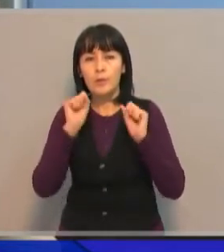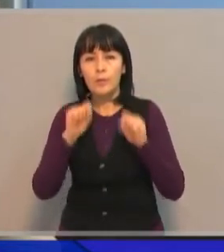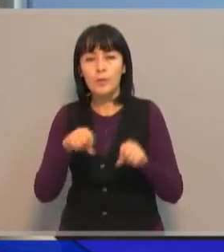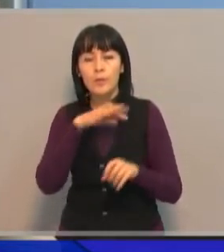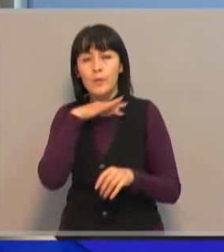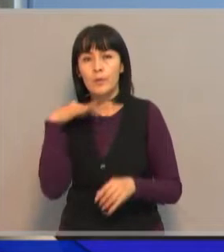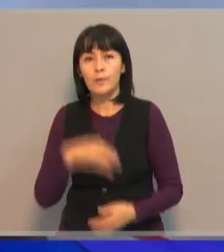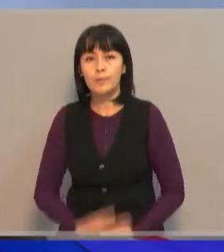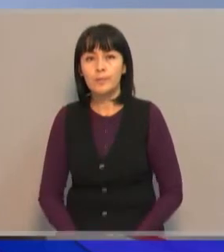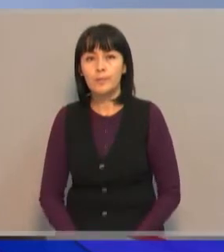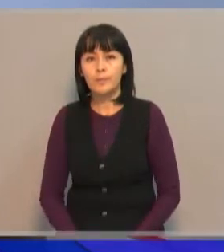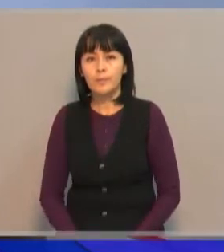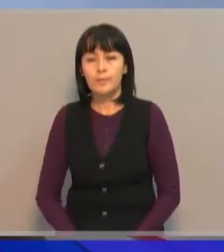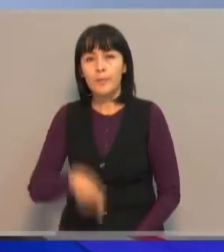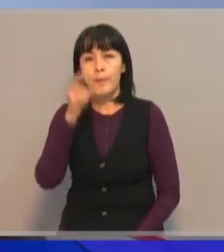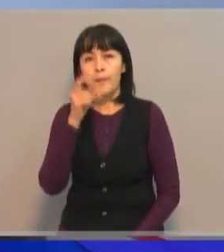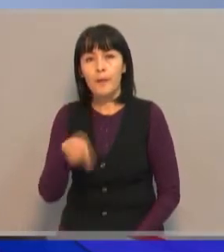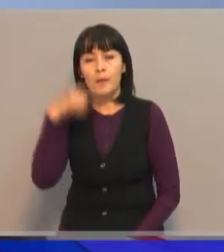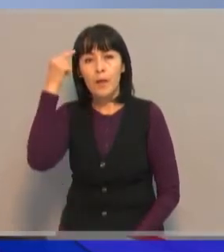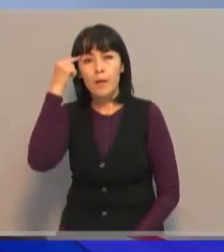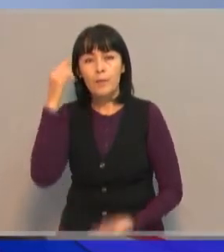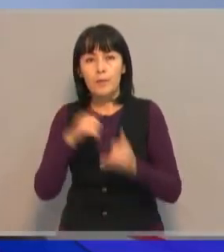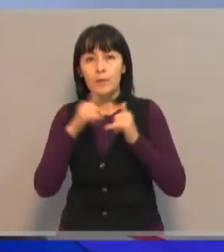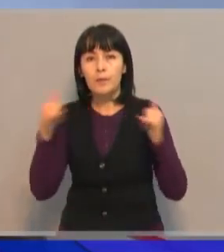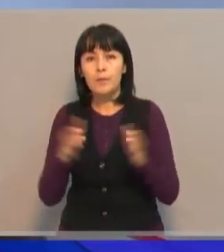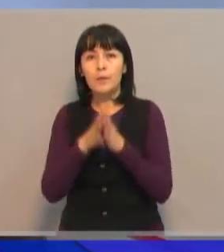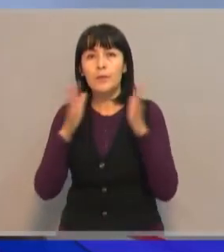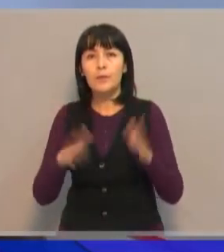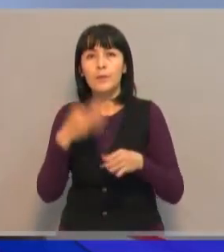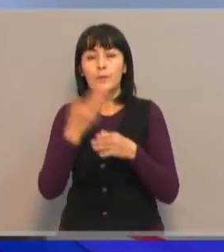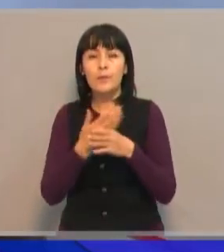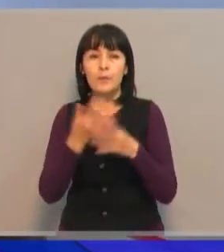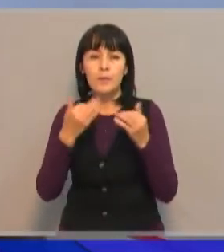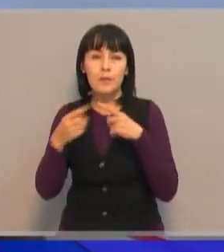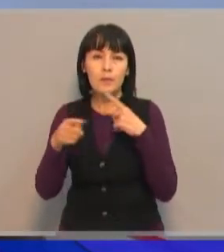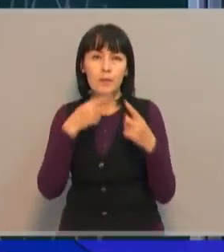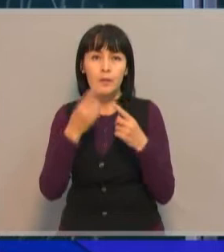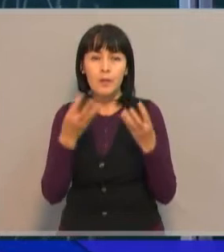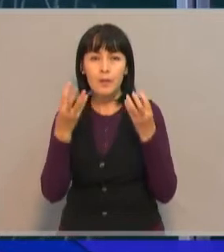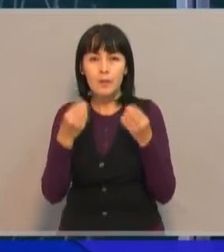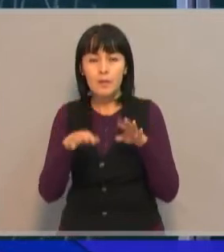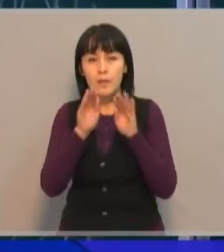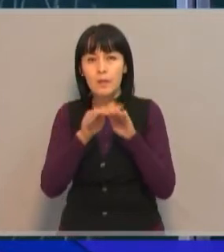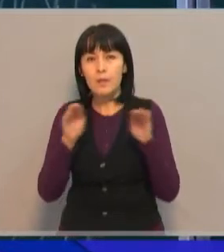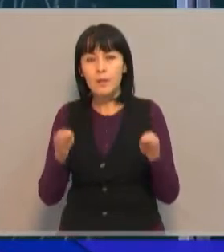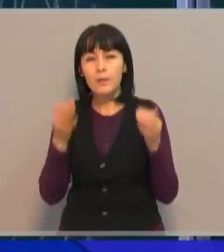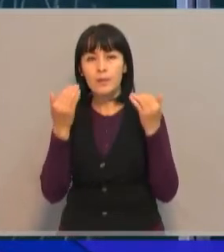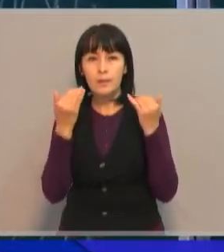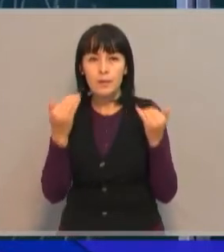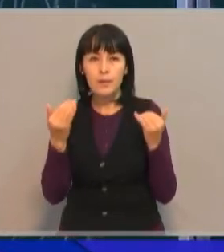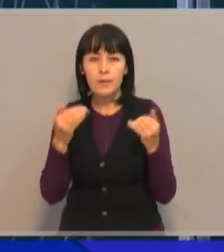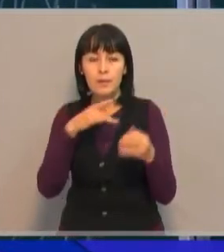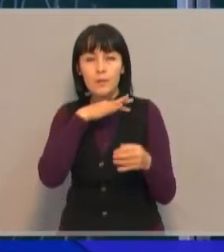мүлде шектеусіз болады. Адамның ақыл ойының дамуына үлкен әсер ететін мұндай дебаттардың әсіресе оқушылардың арасында